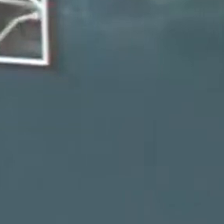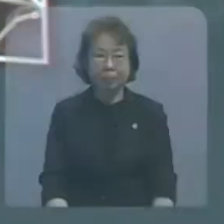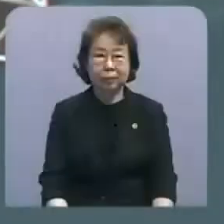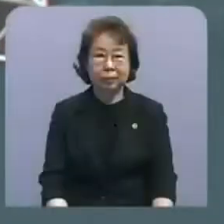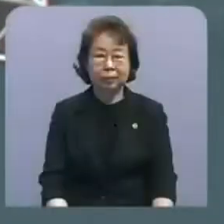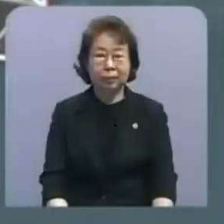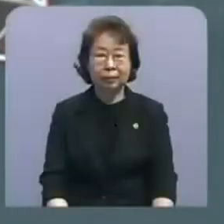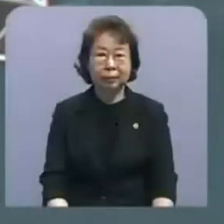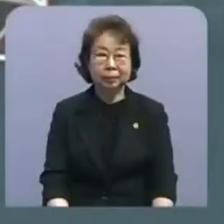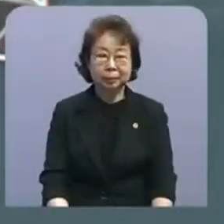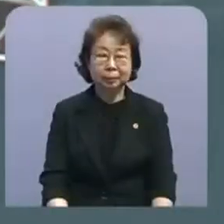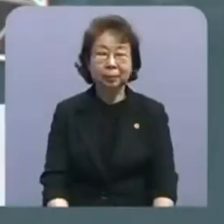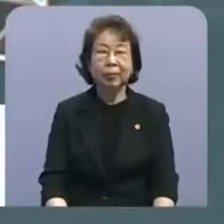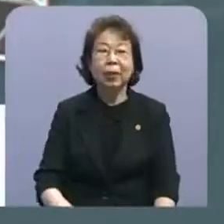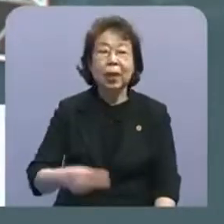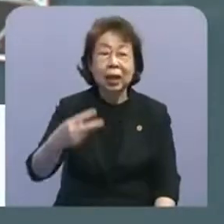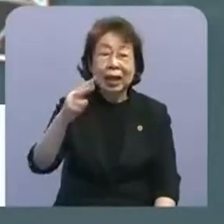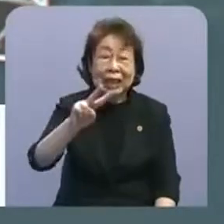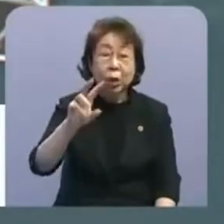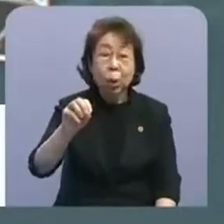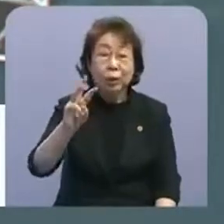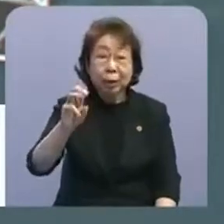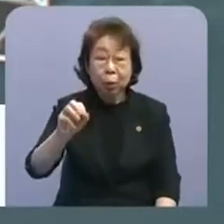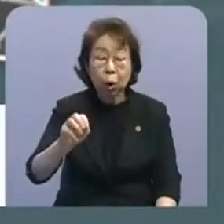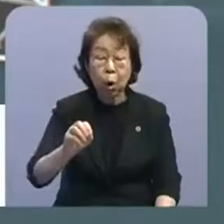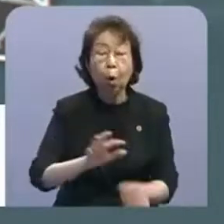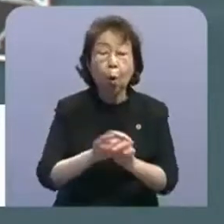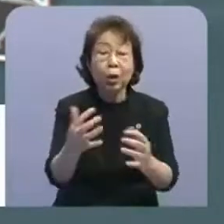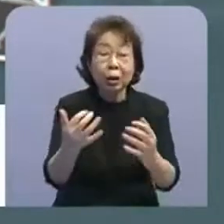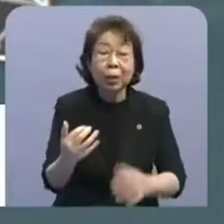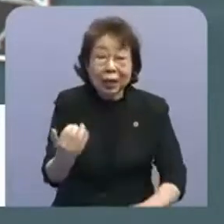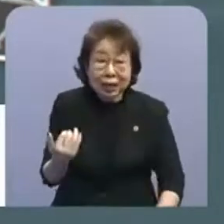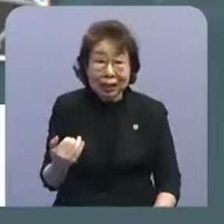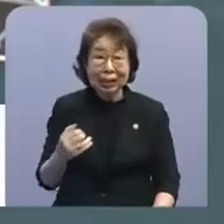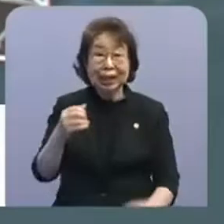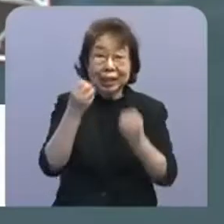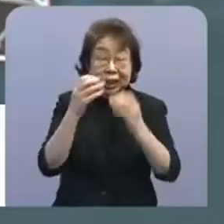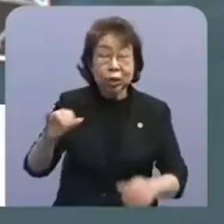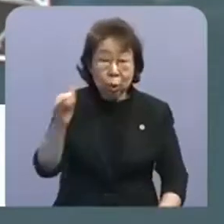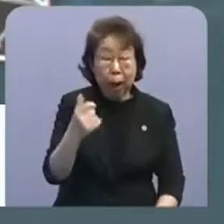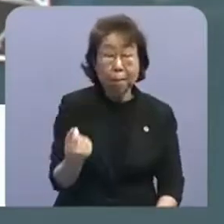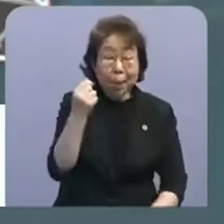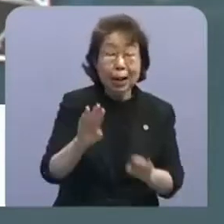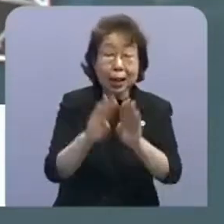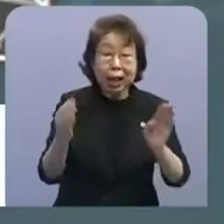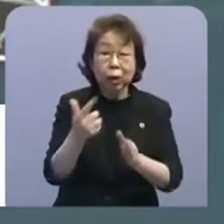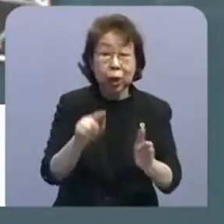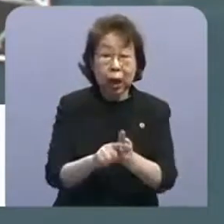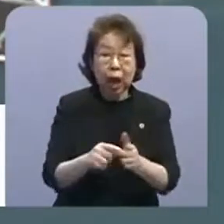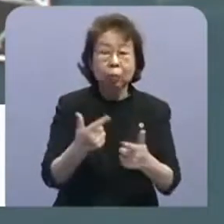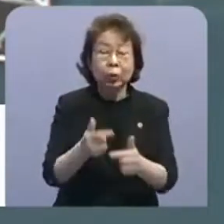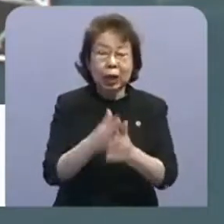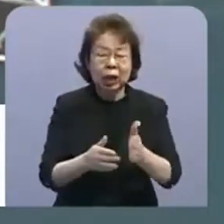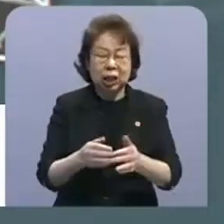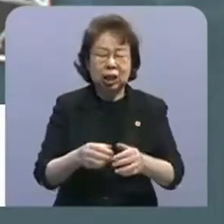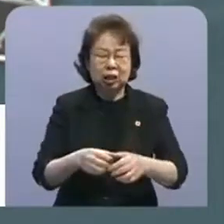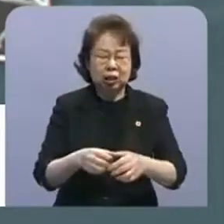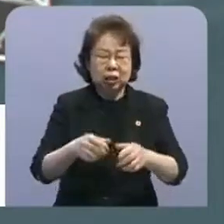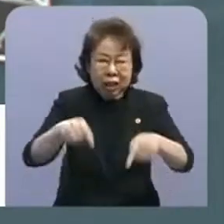첫 소식입니다. 2030 월드엑스포 최전 가덕신공항을 서둘러 개항하기 위해 부산시가 직접